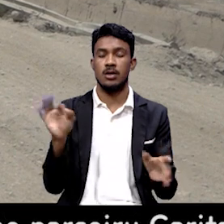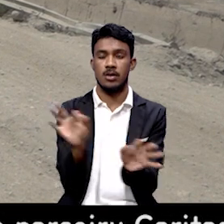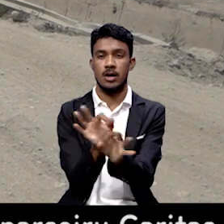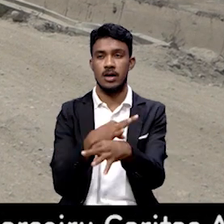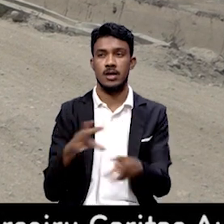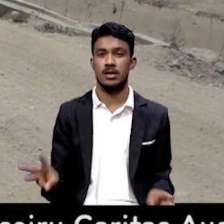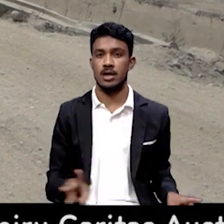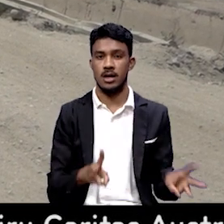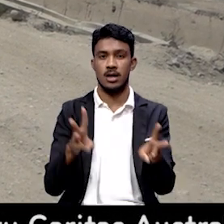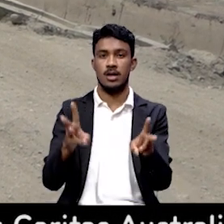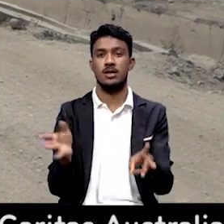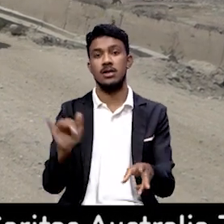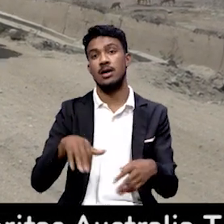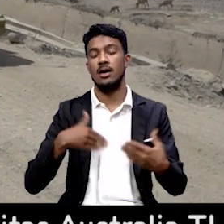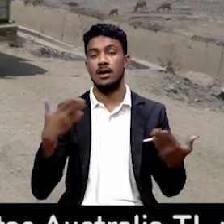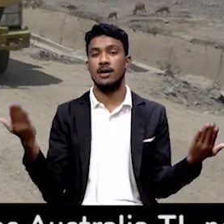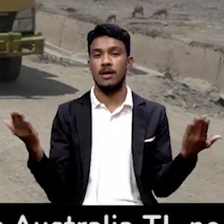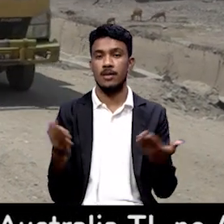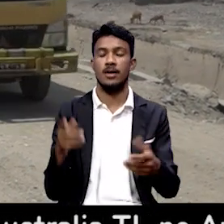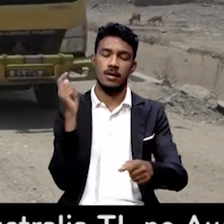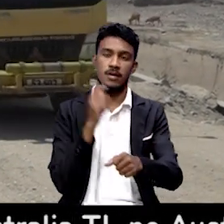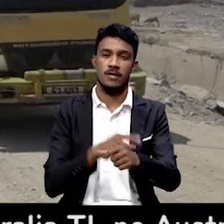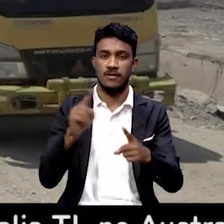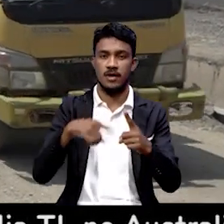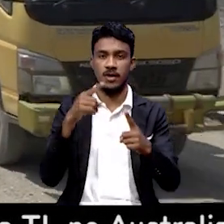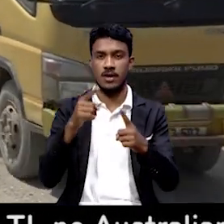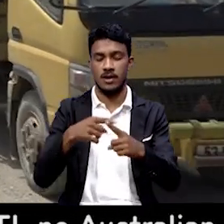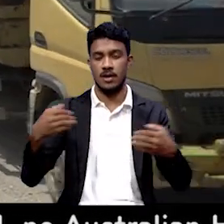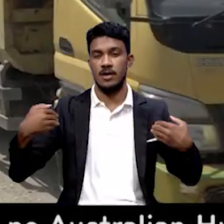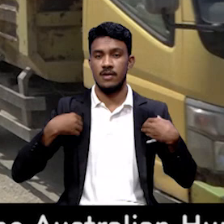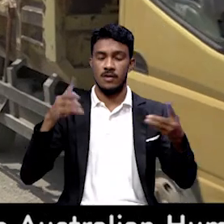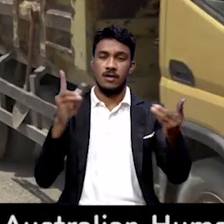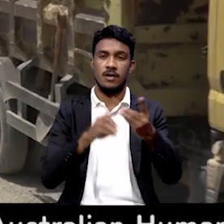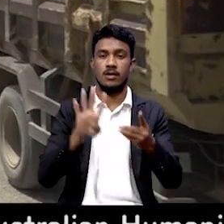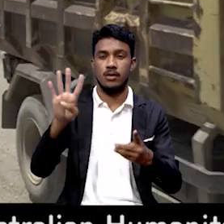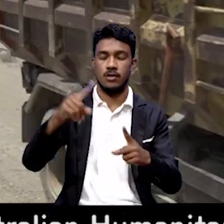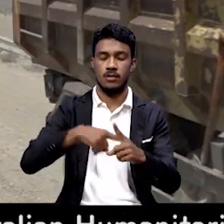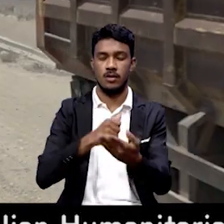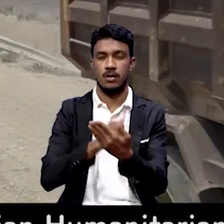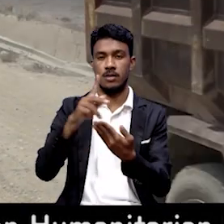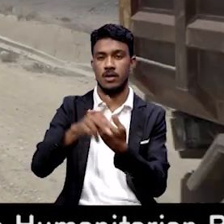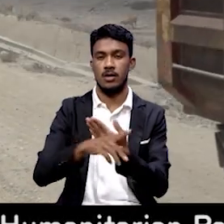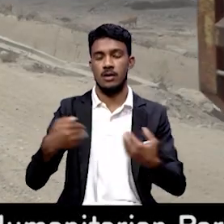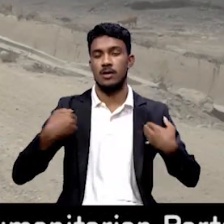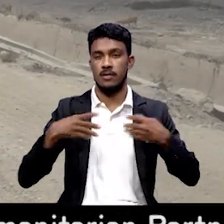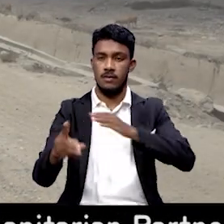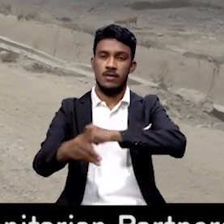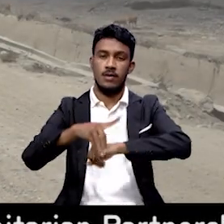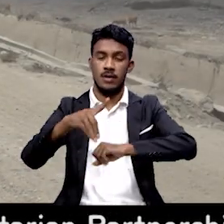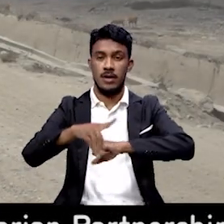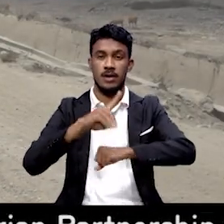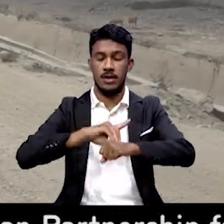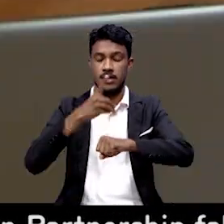estraga sira nebe durante ne angira ya 4 abril mosu inundasau mebe tare katak